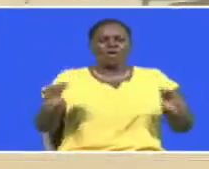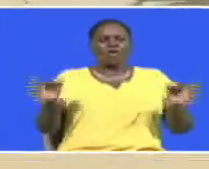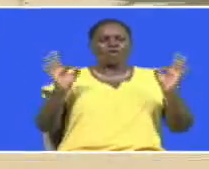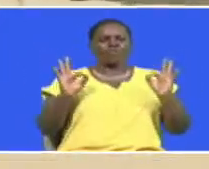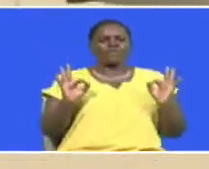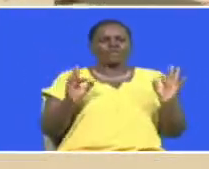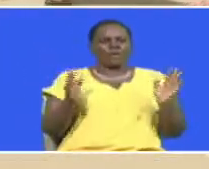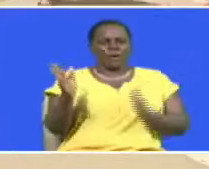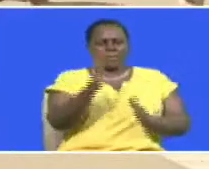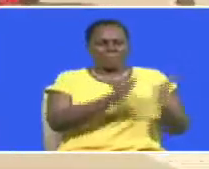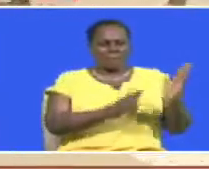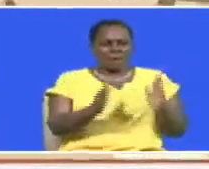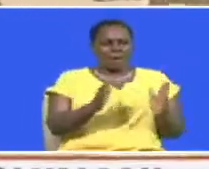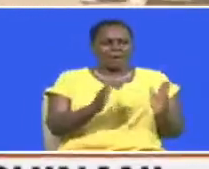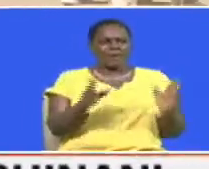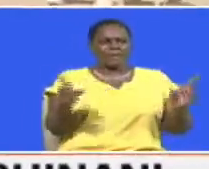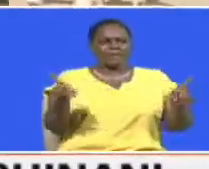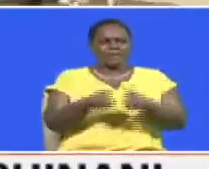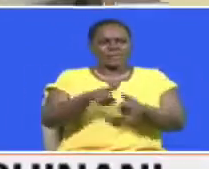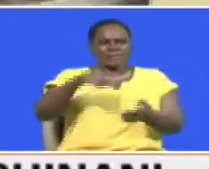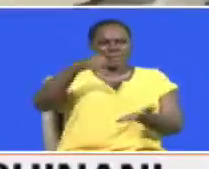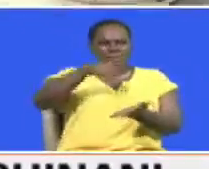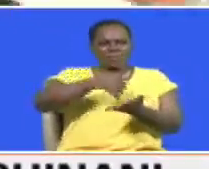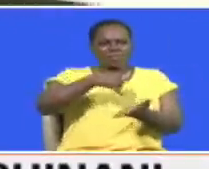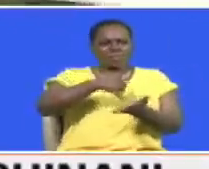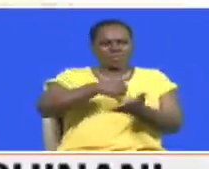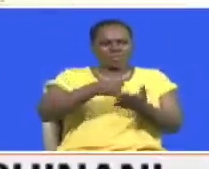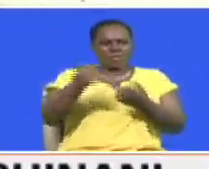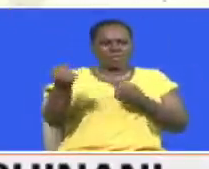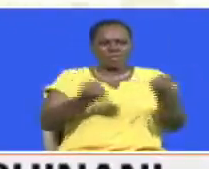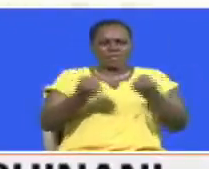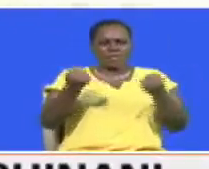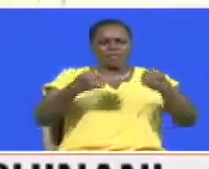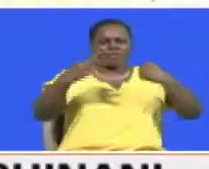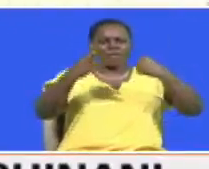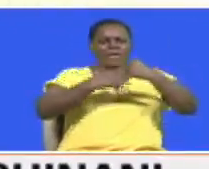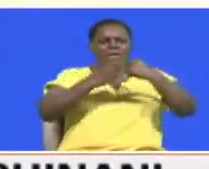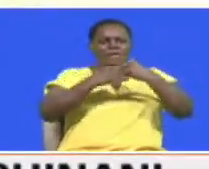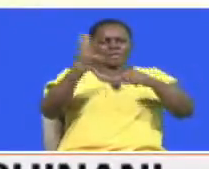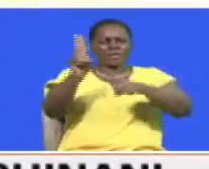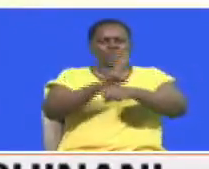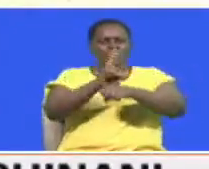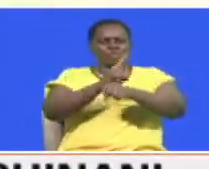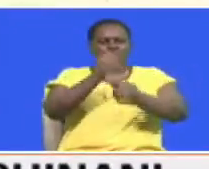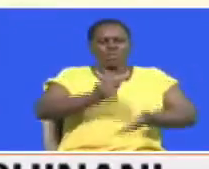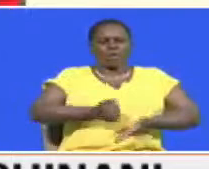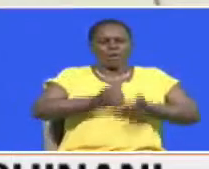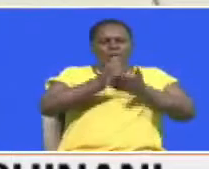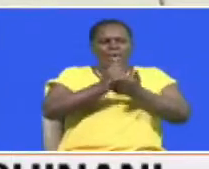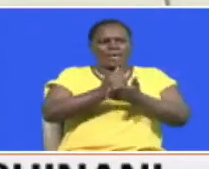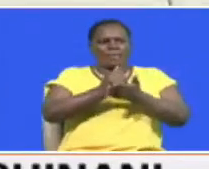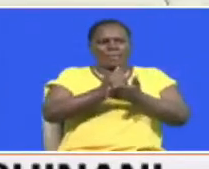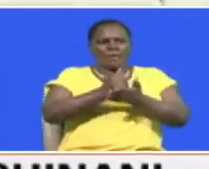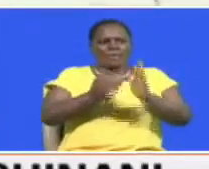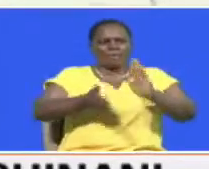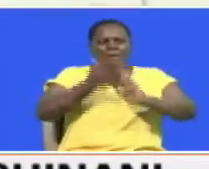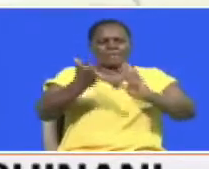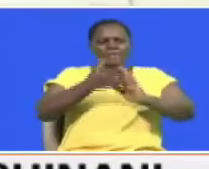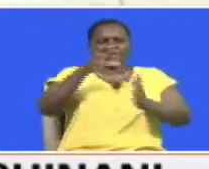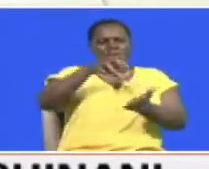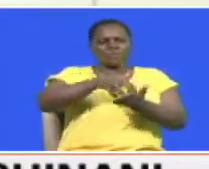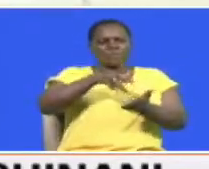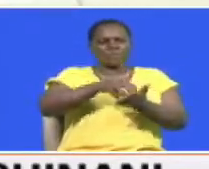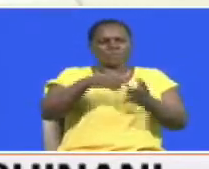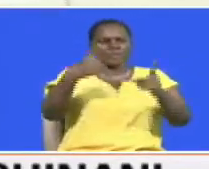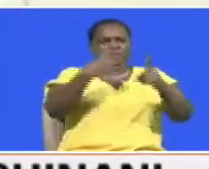wa mpango huo ambao pia ulijumuisha utoaji wa magari manane yatakayotumika kusaidia katika visa vya dharura katika